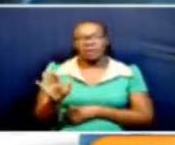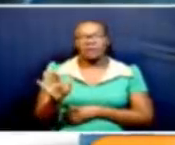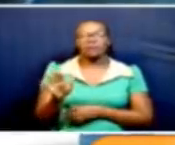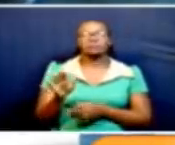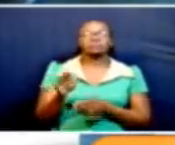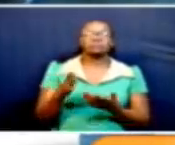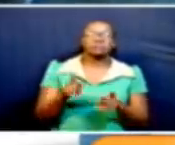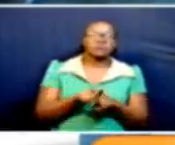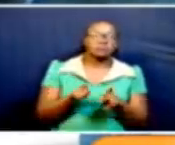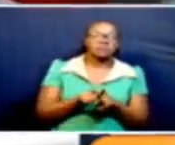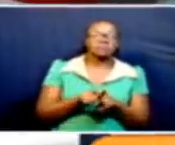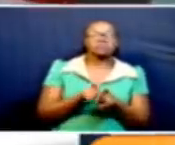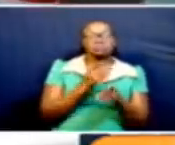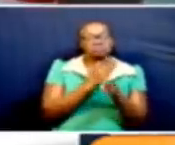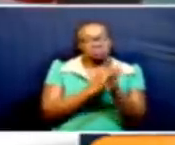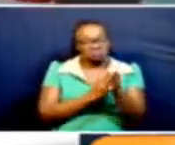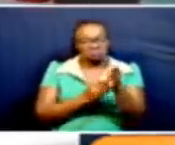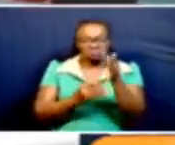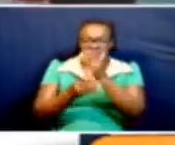chache na alipo Mudoni.